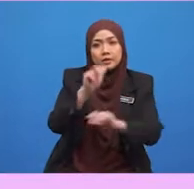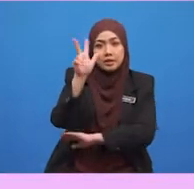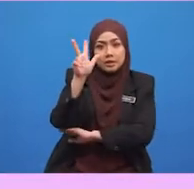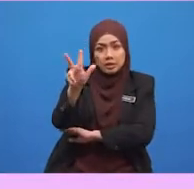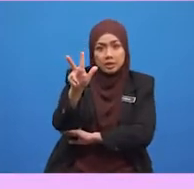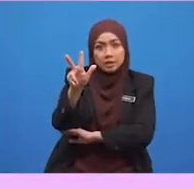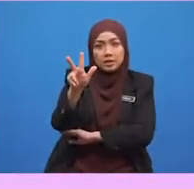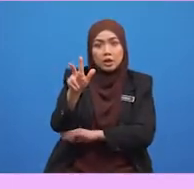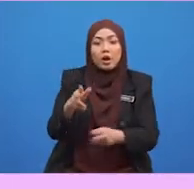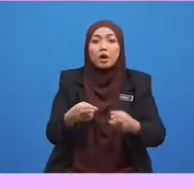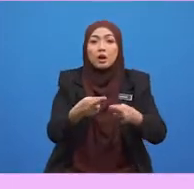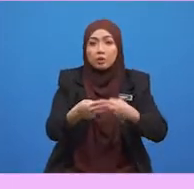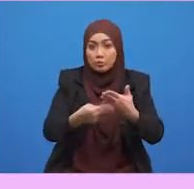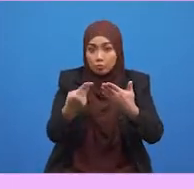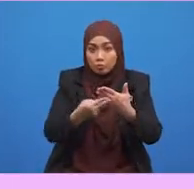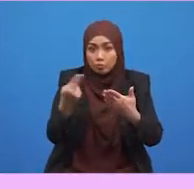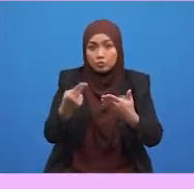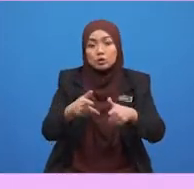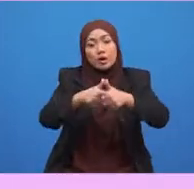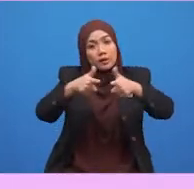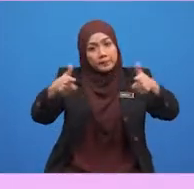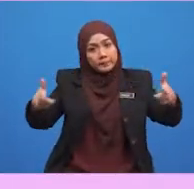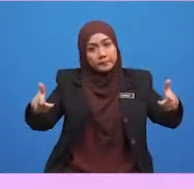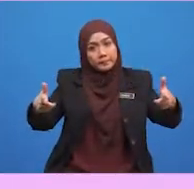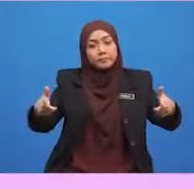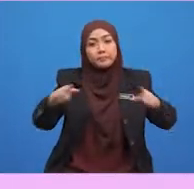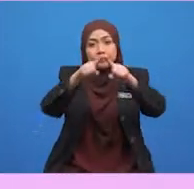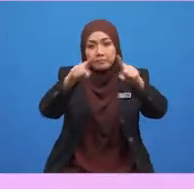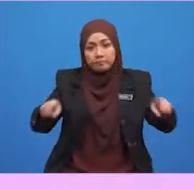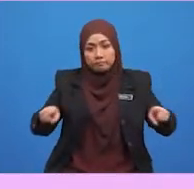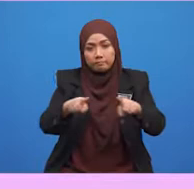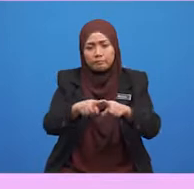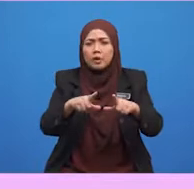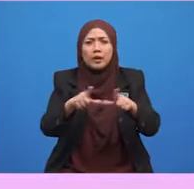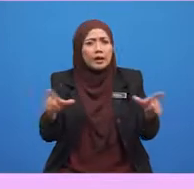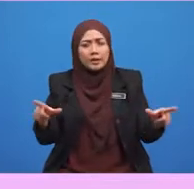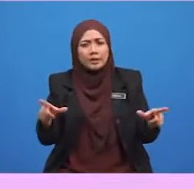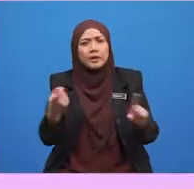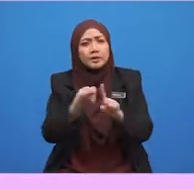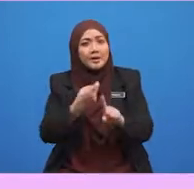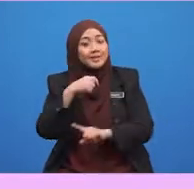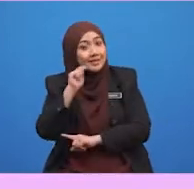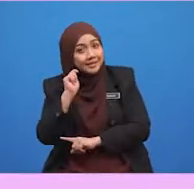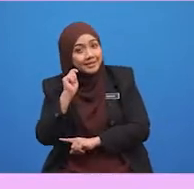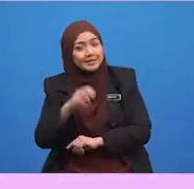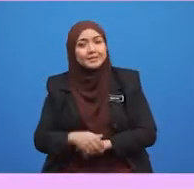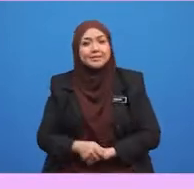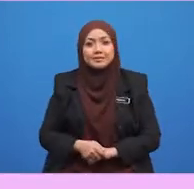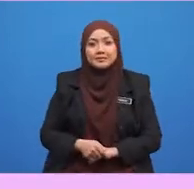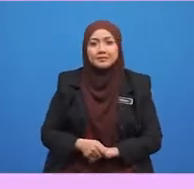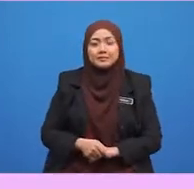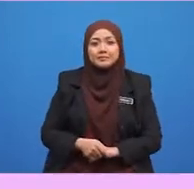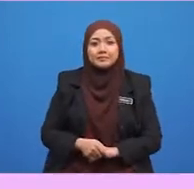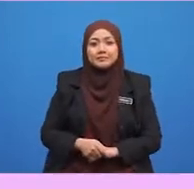dalam aktiviti 3. Bentuk segitiga ini berbeza dengan bentuk segitiga pada